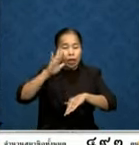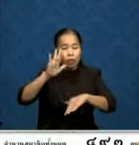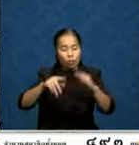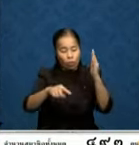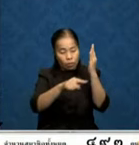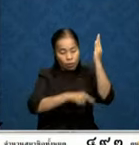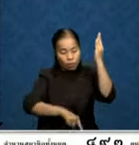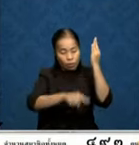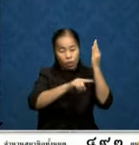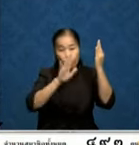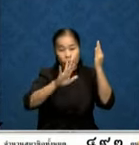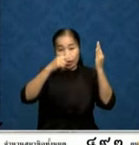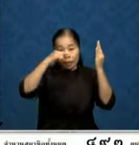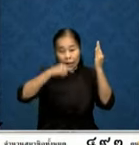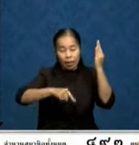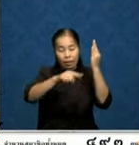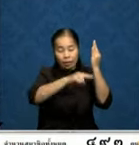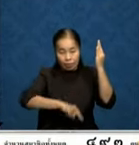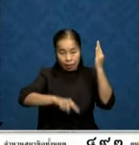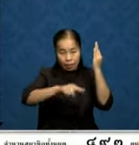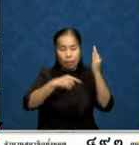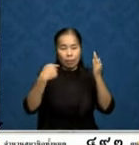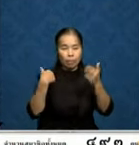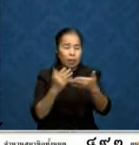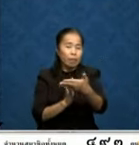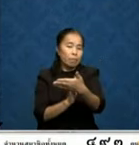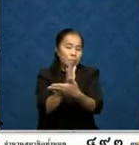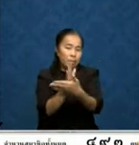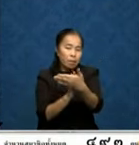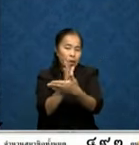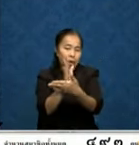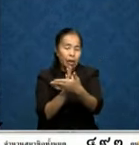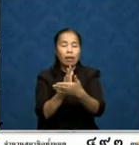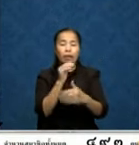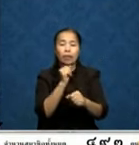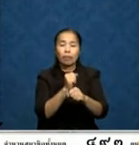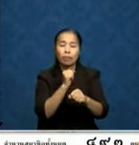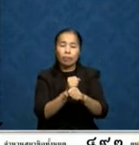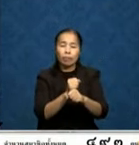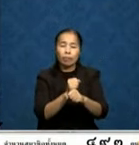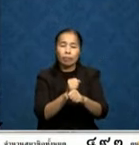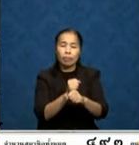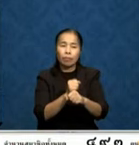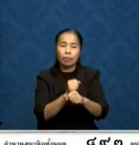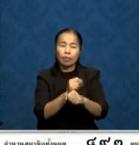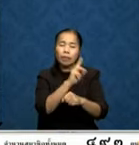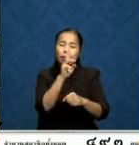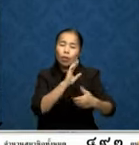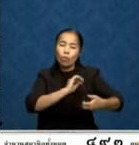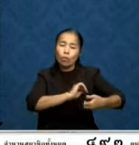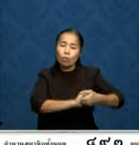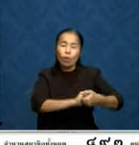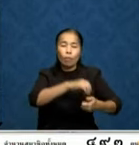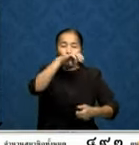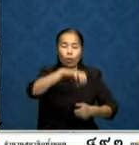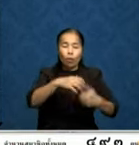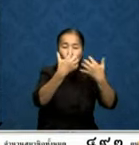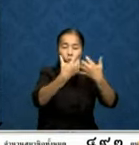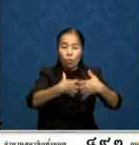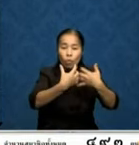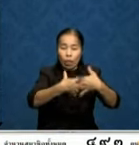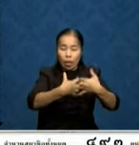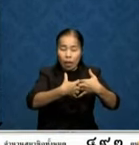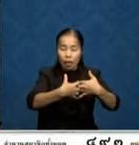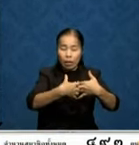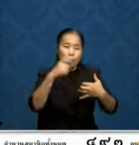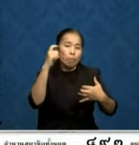กว่าก๊าซนำเข้านี่ครับก็ถูกบางส่วนใช้ร่วมกันคือใน Energy Pool เนี่ยใช้ร่วมกันกับโรงงานอุตสาหกรรม